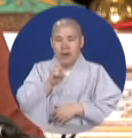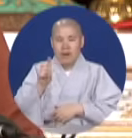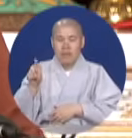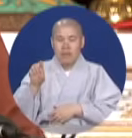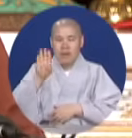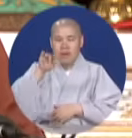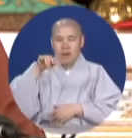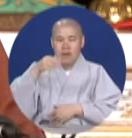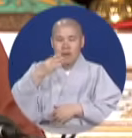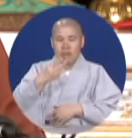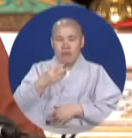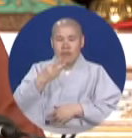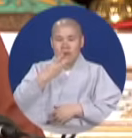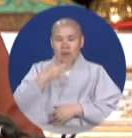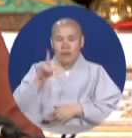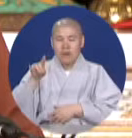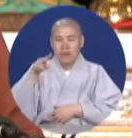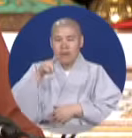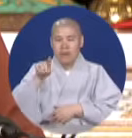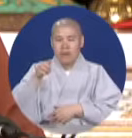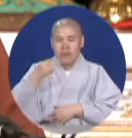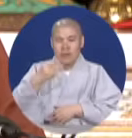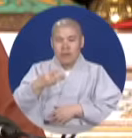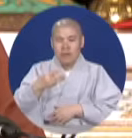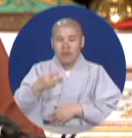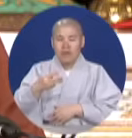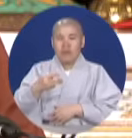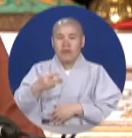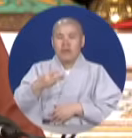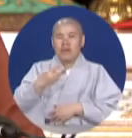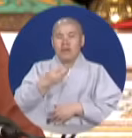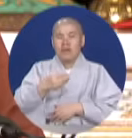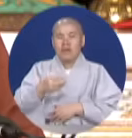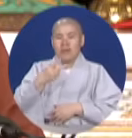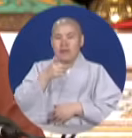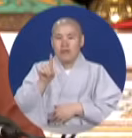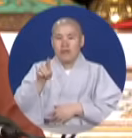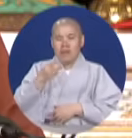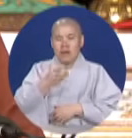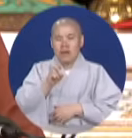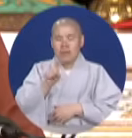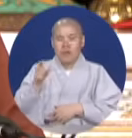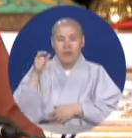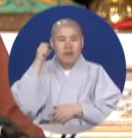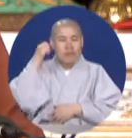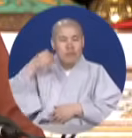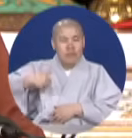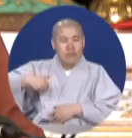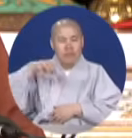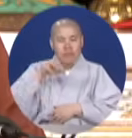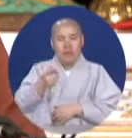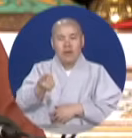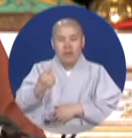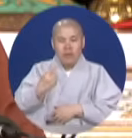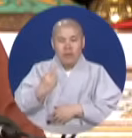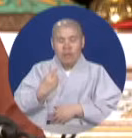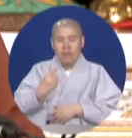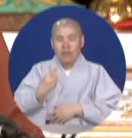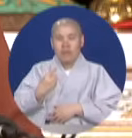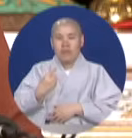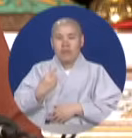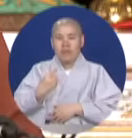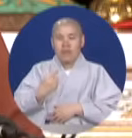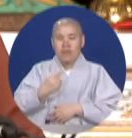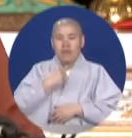달마 불례설. 이걸 여러 가지 문헌에 의해서 검토를 해가지고 이제 도달한